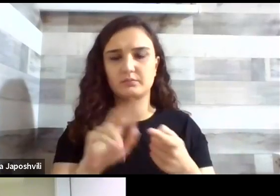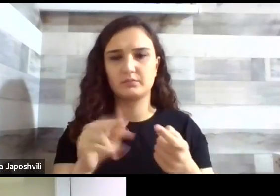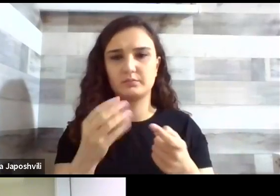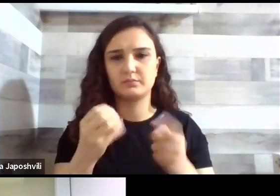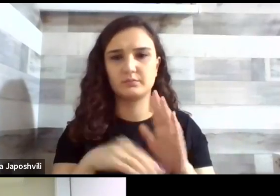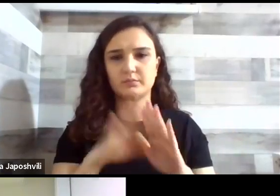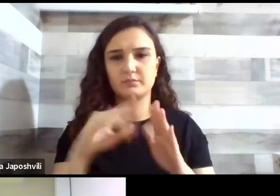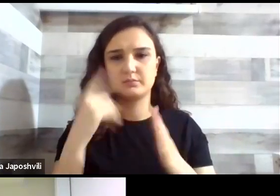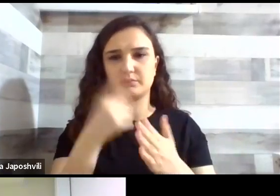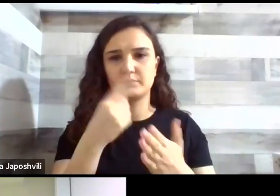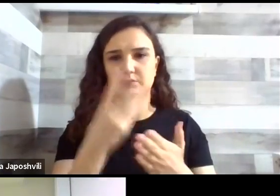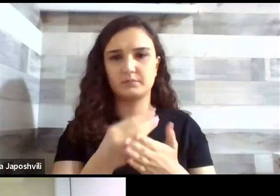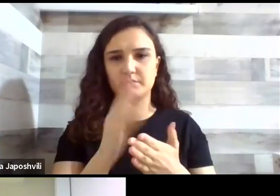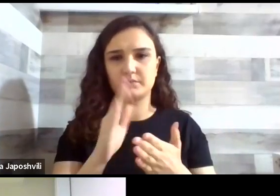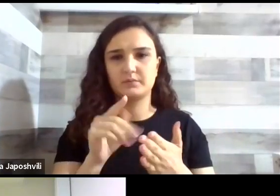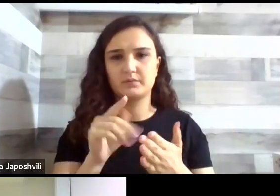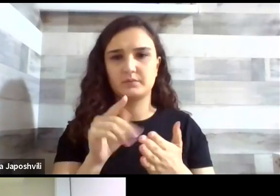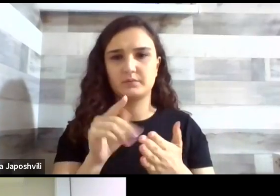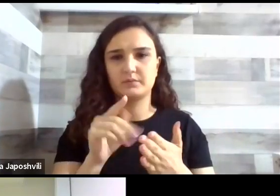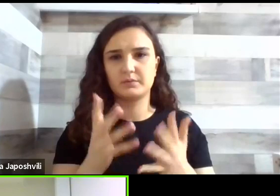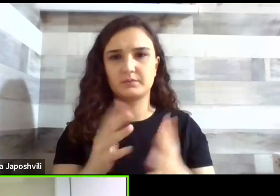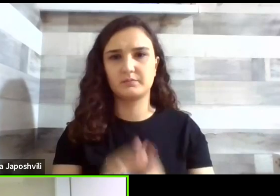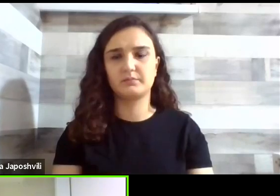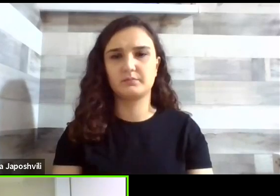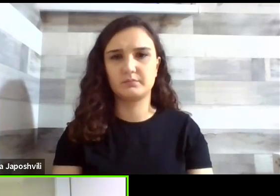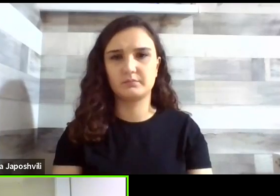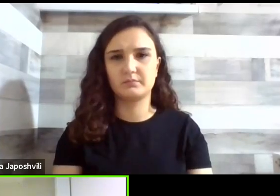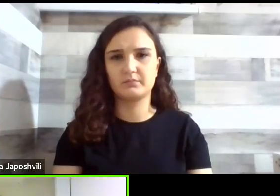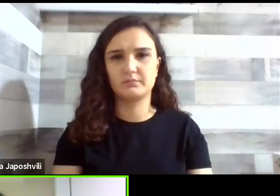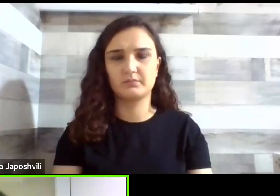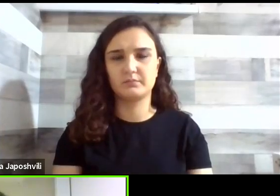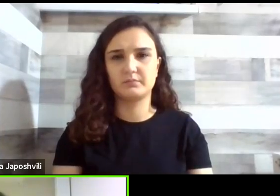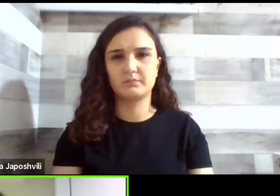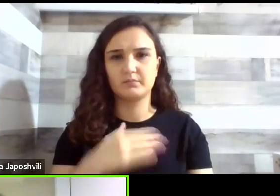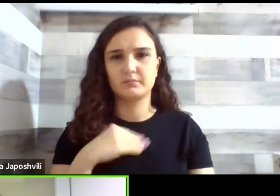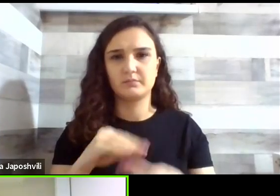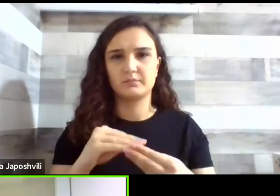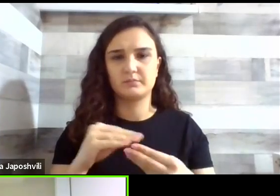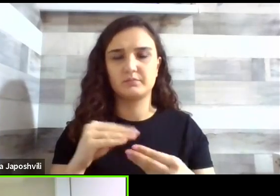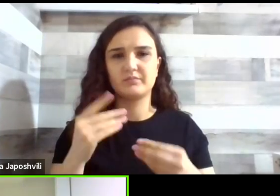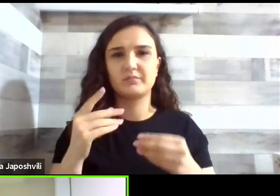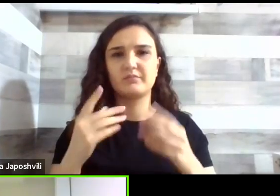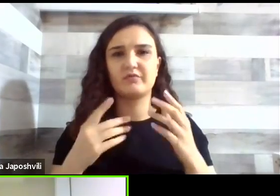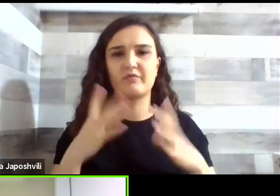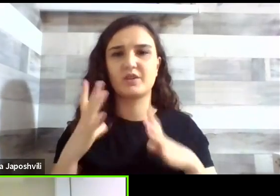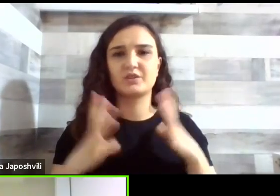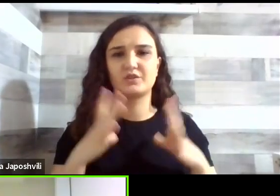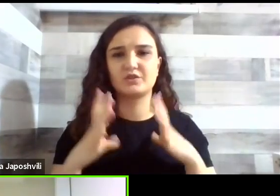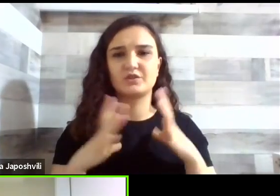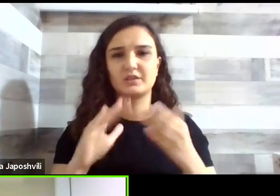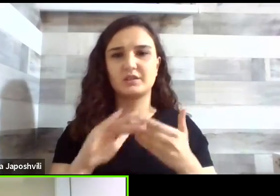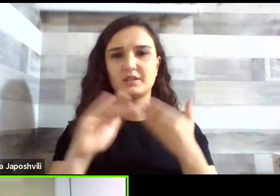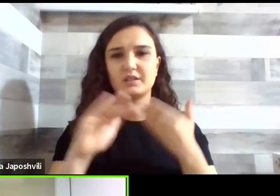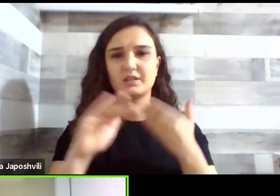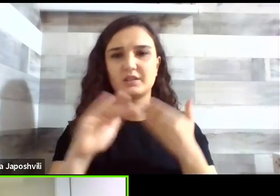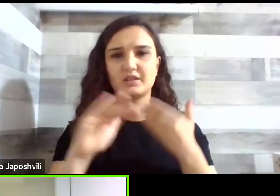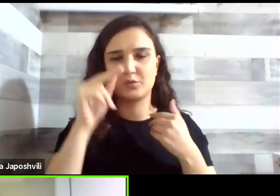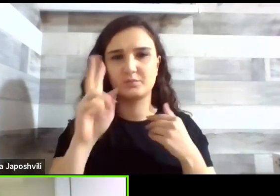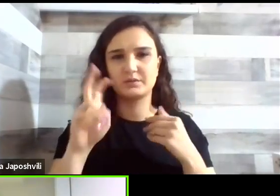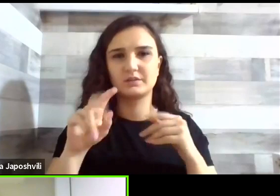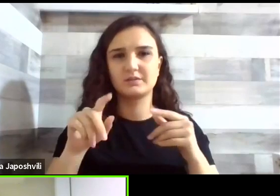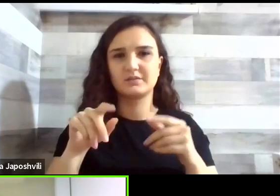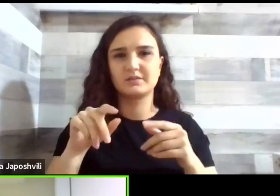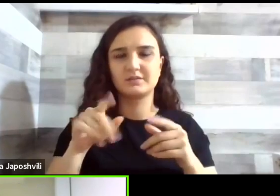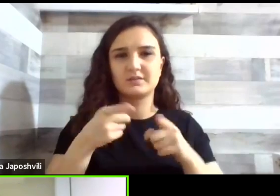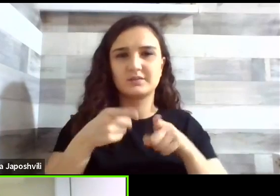უფრო ინდივიდუალური იქნება ალბათ. ჩემი მეგობრის ბავშვი ტანვარჯი სწავლობს დისტანციურად და ძალიან ბედნიერია